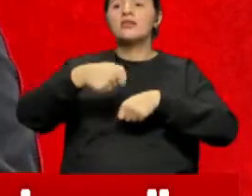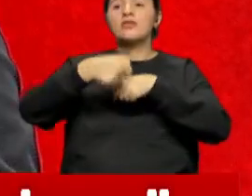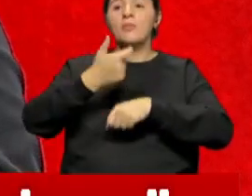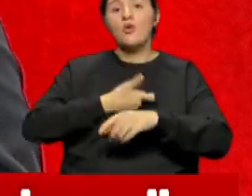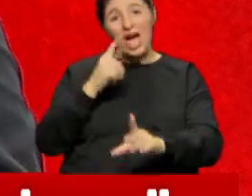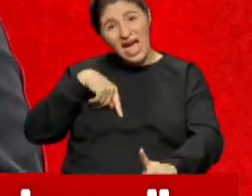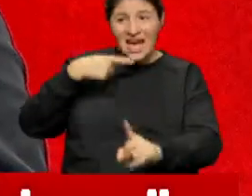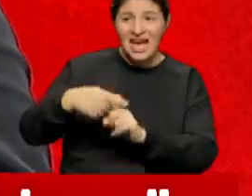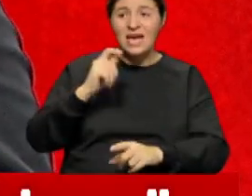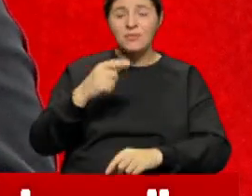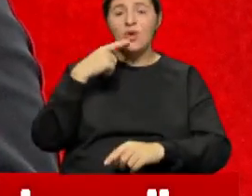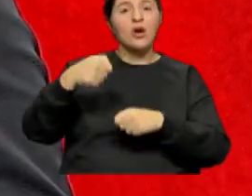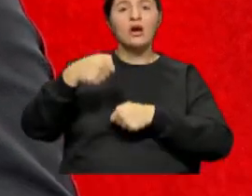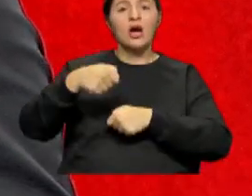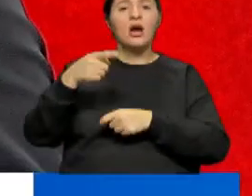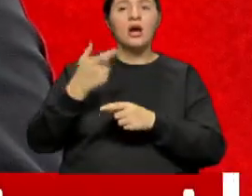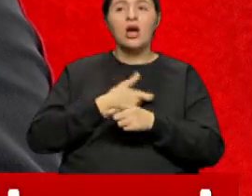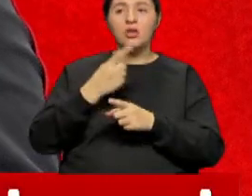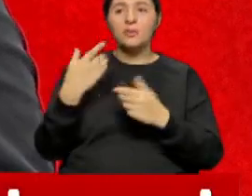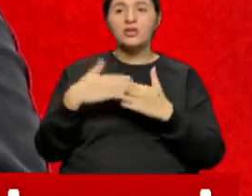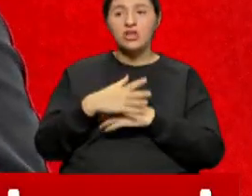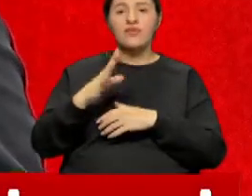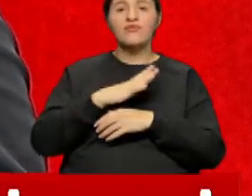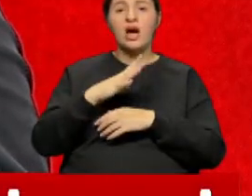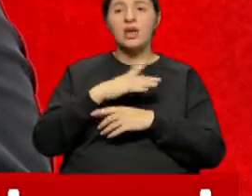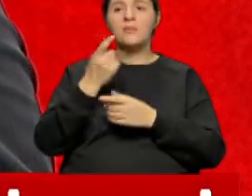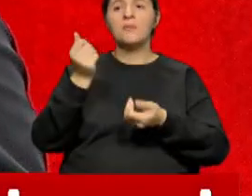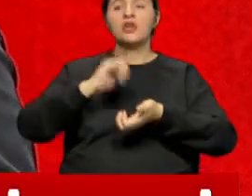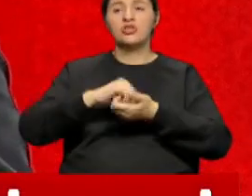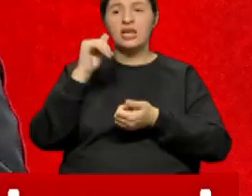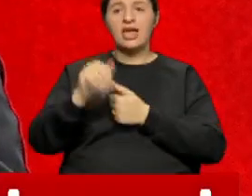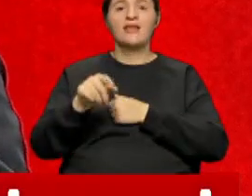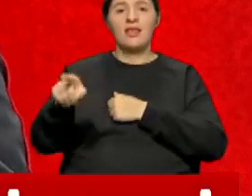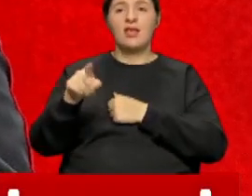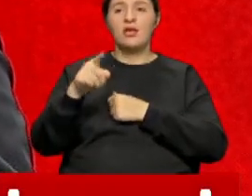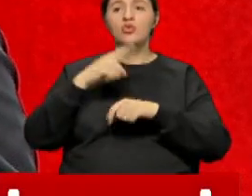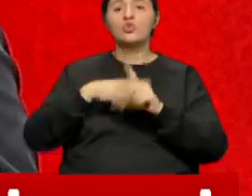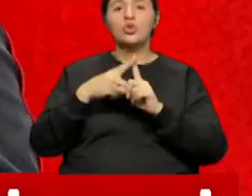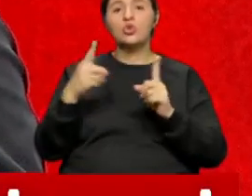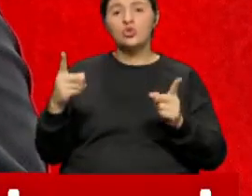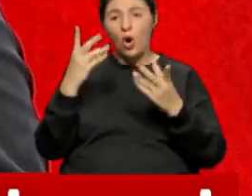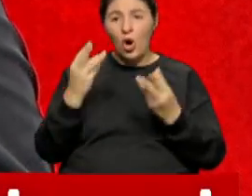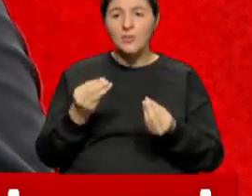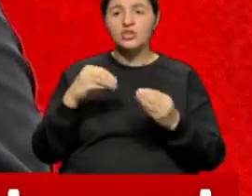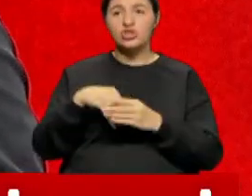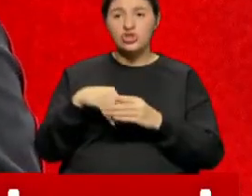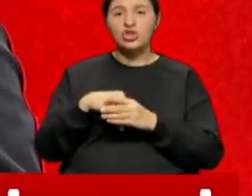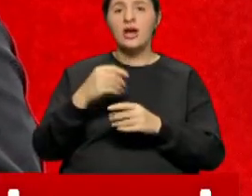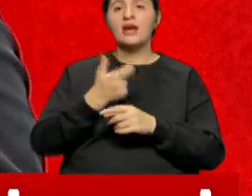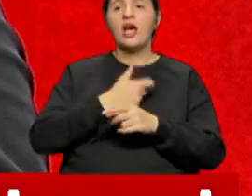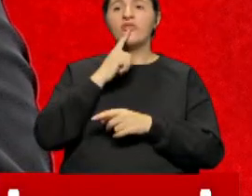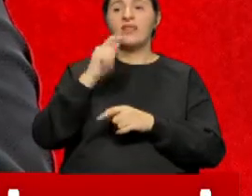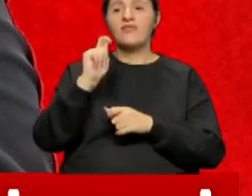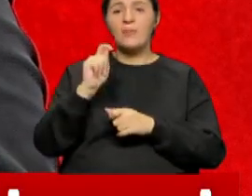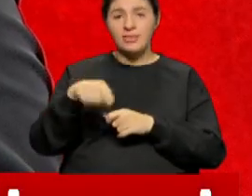ekleyin dedik ama o torbaya saya bir gece varlık barışını getirenler yani varlık parasının süresinin uzatılması için yasa